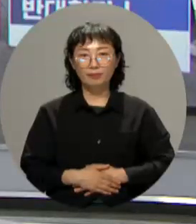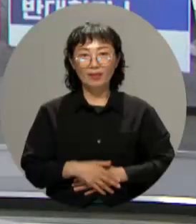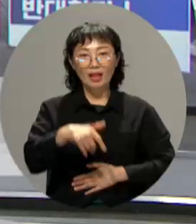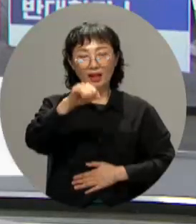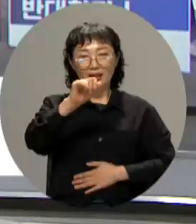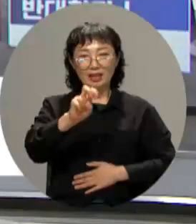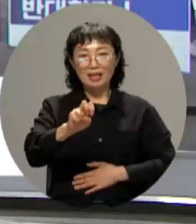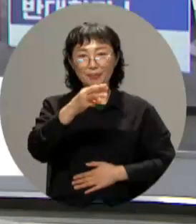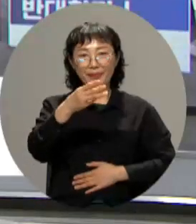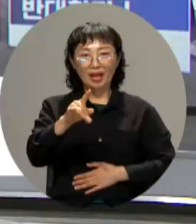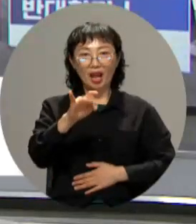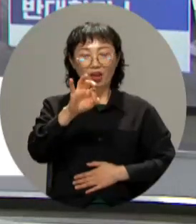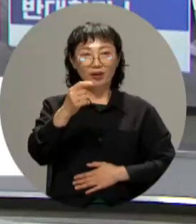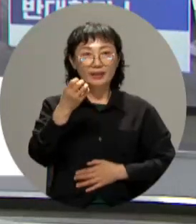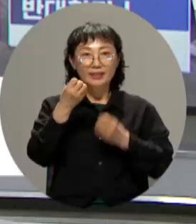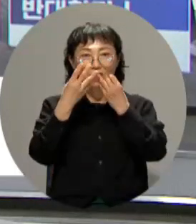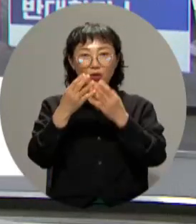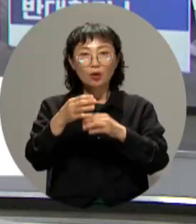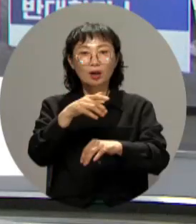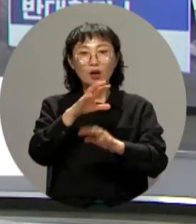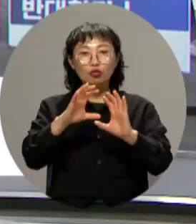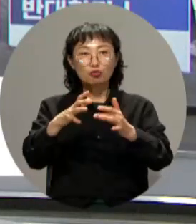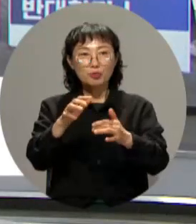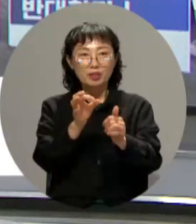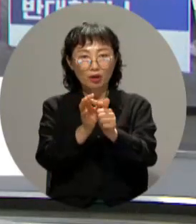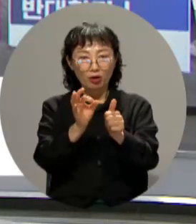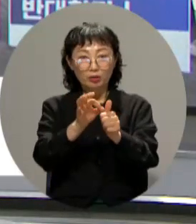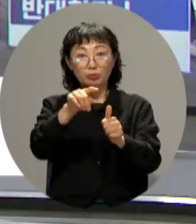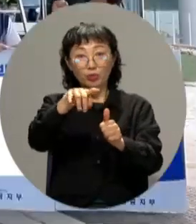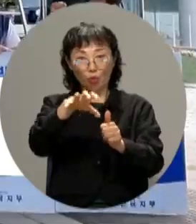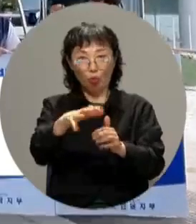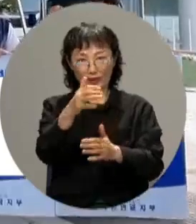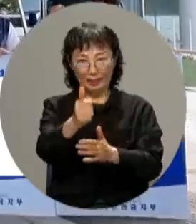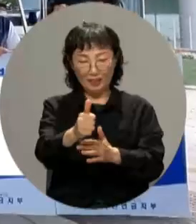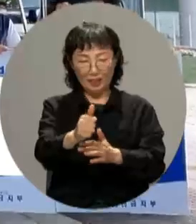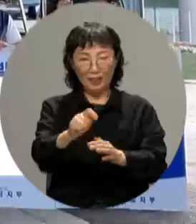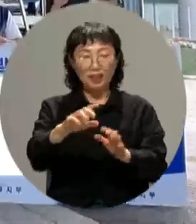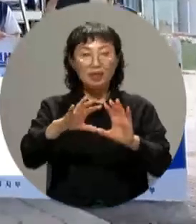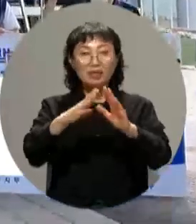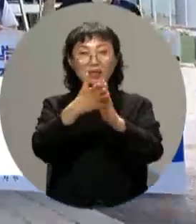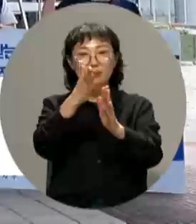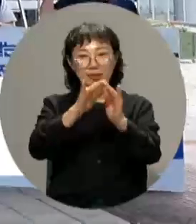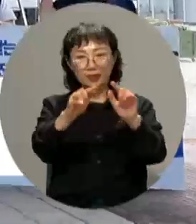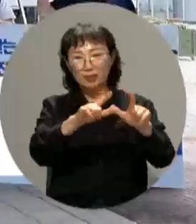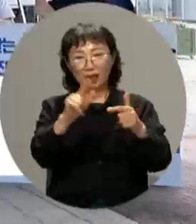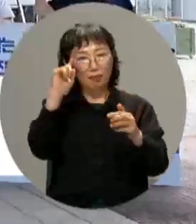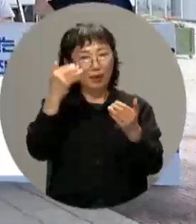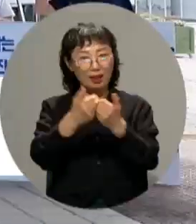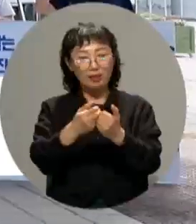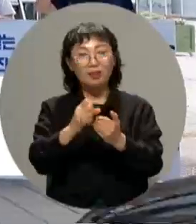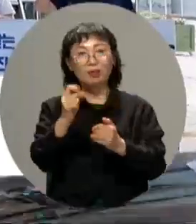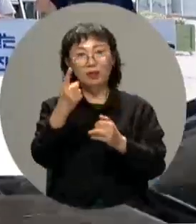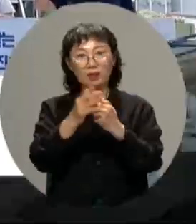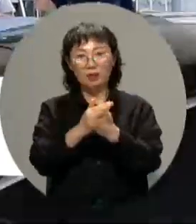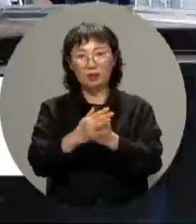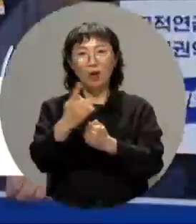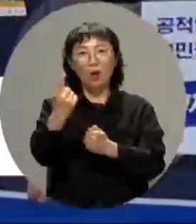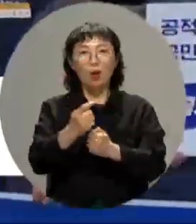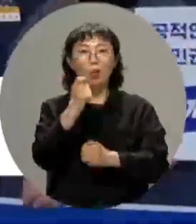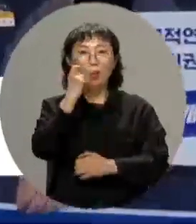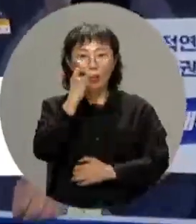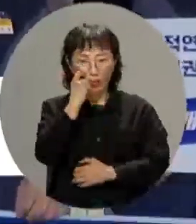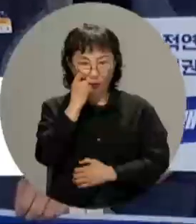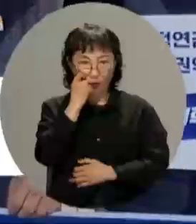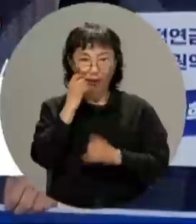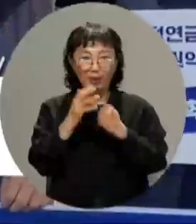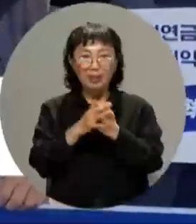김태현 신인 국민연금공단 이사장이 공단 노조의 반발로 오늘 혁신도시 청사로 출근하지 못했습니다. 국민연금